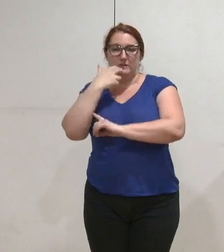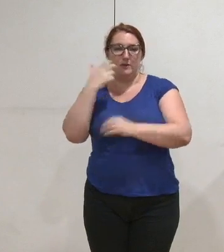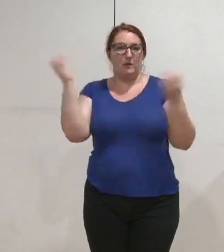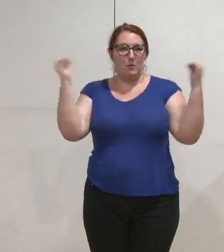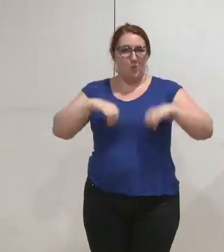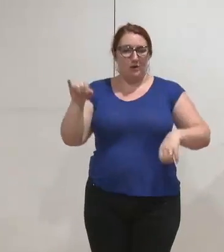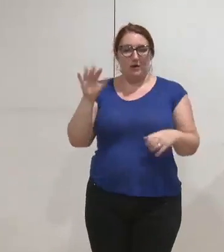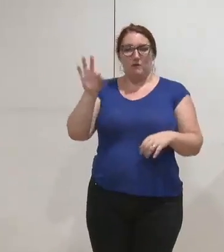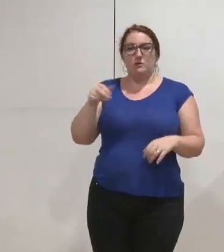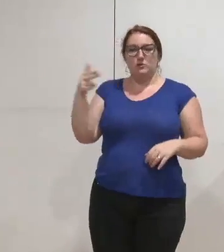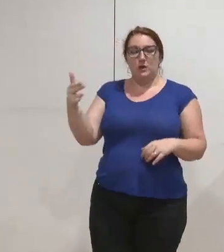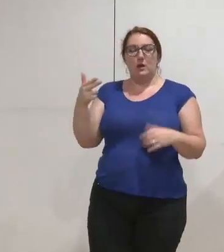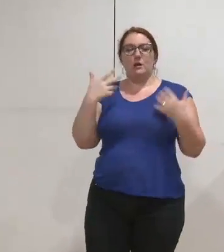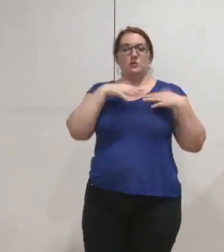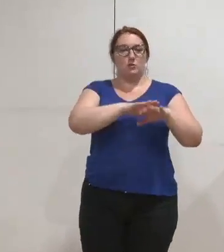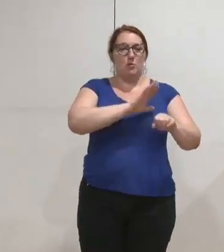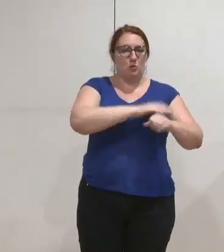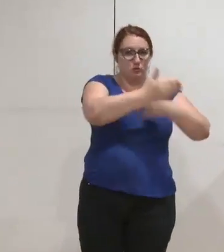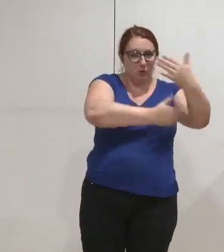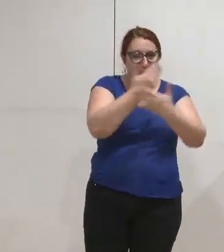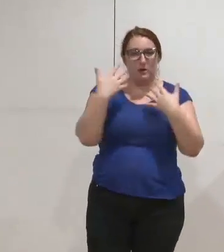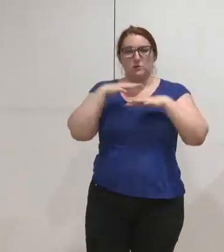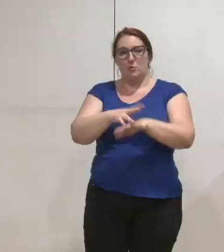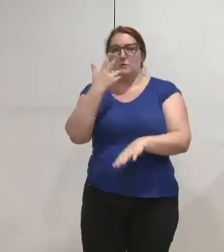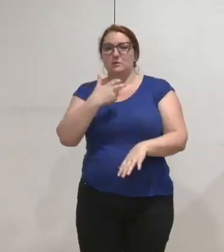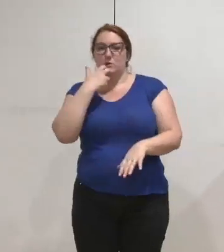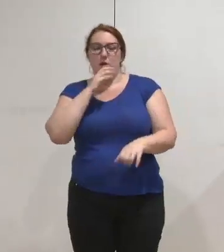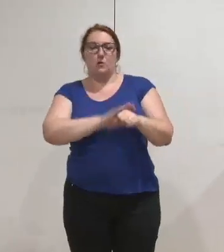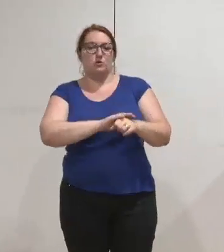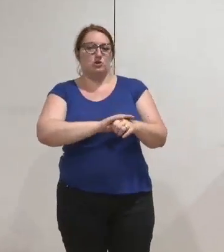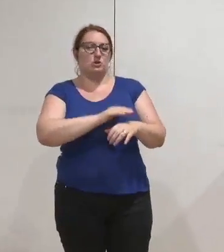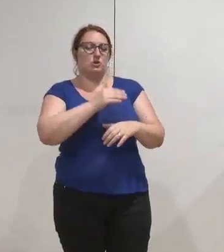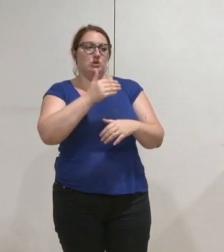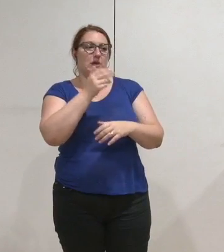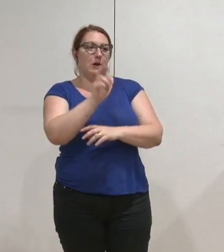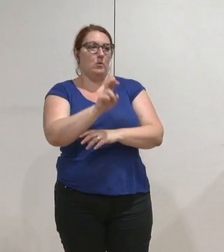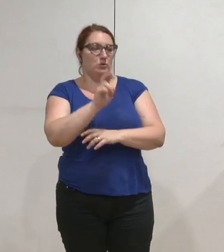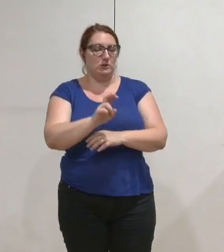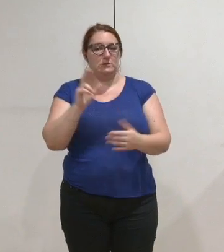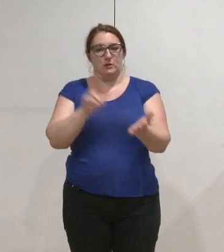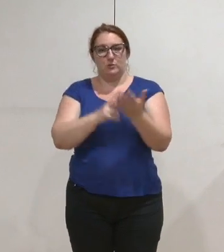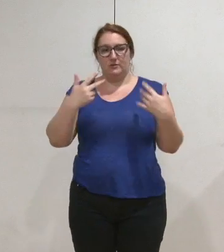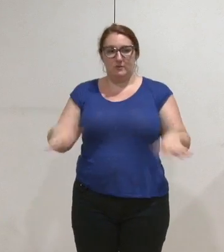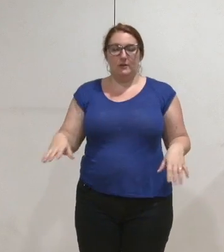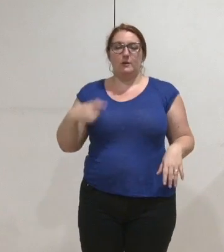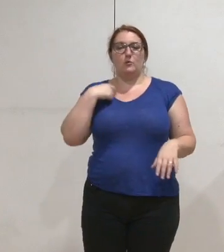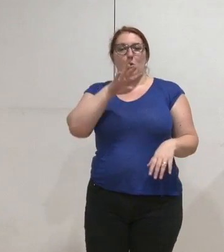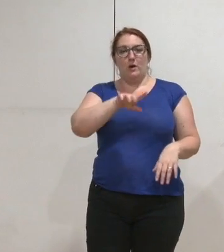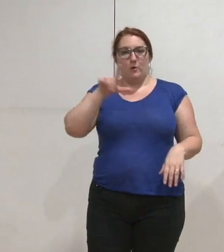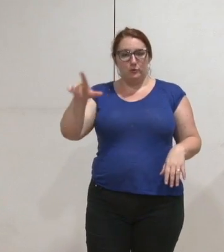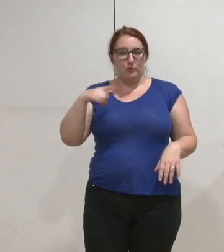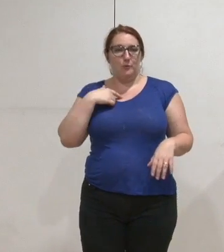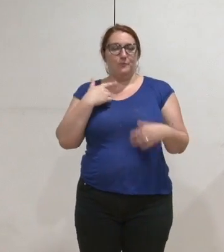vote pour Front national rassemblement de gauche et de progrès rassemblement citoyen de la gauche et écologiste adopté la 42 la